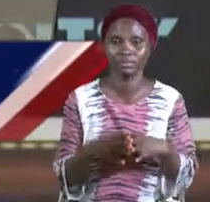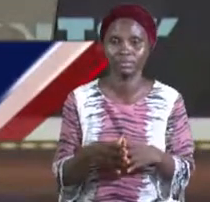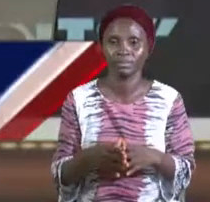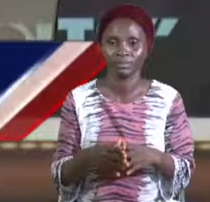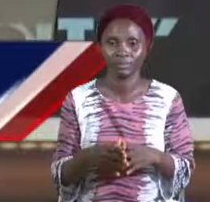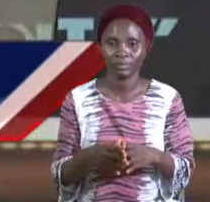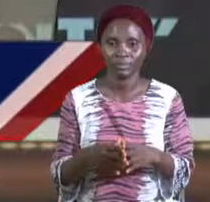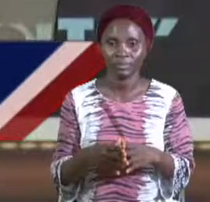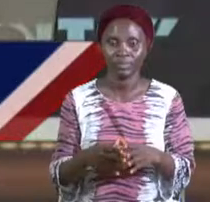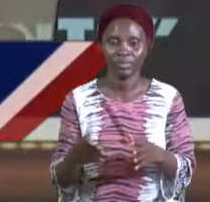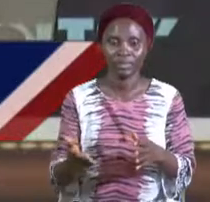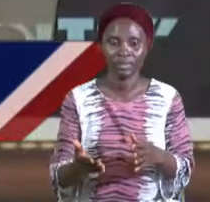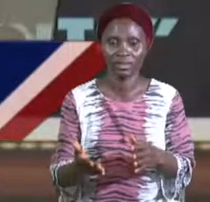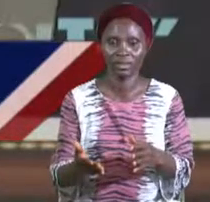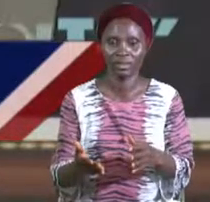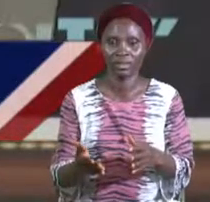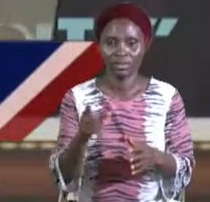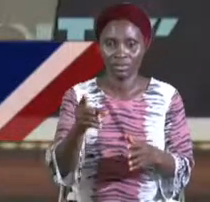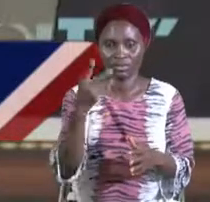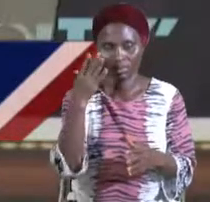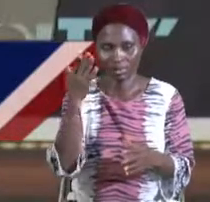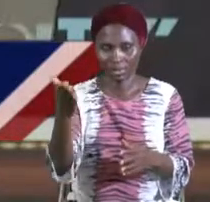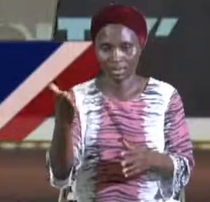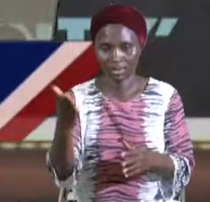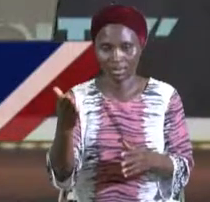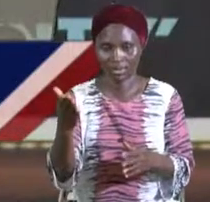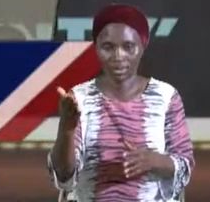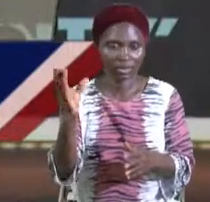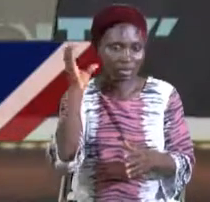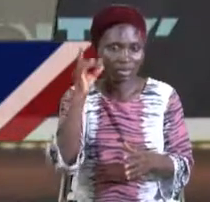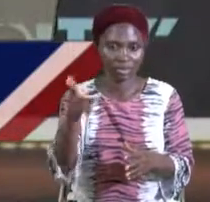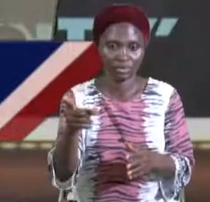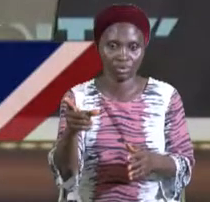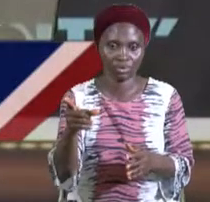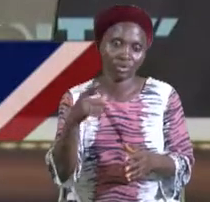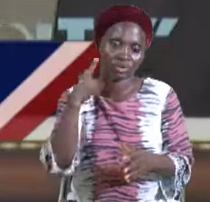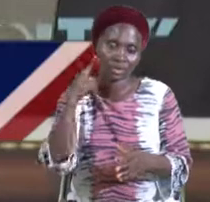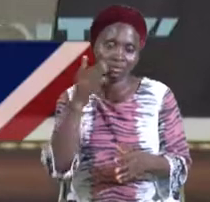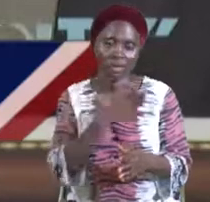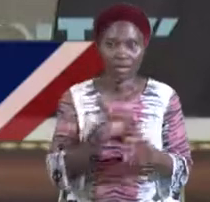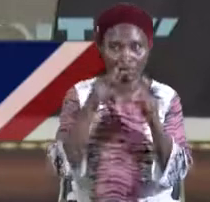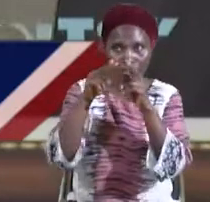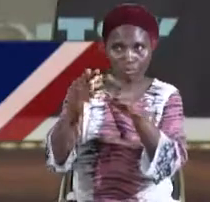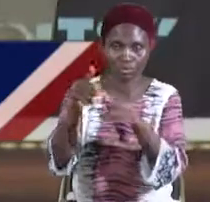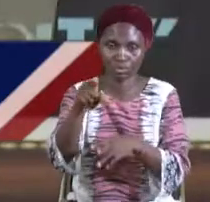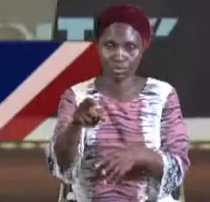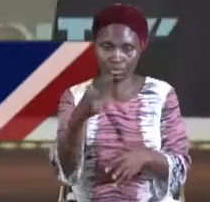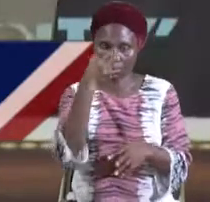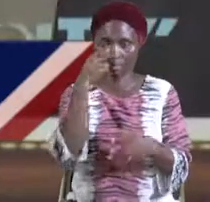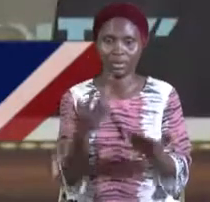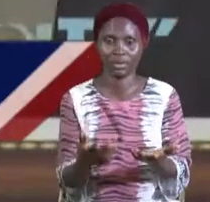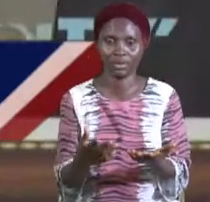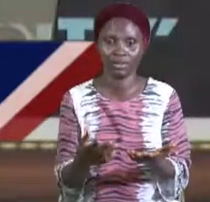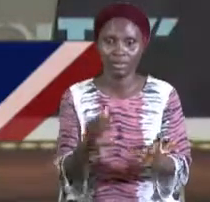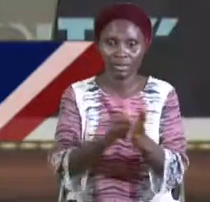écoutez, aveugles, regardez et voyez. Tu te demandes,